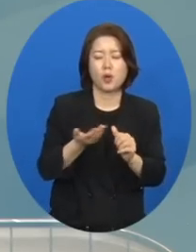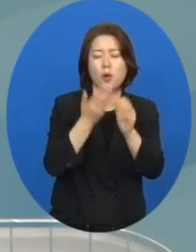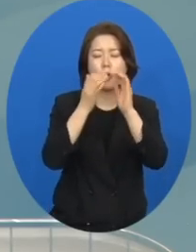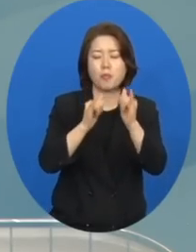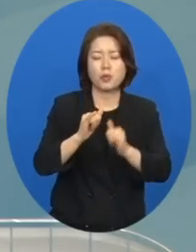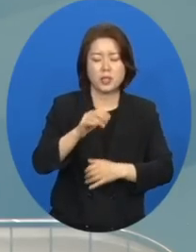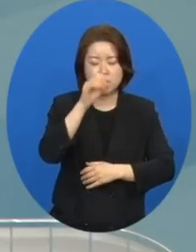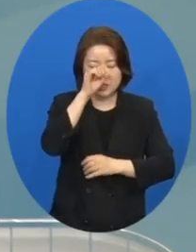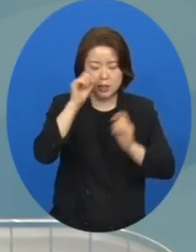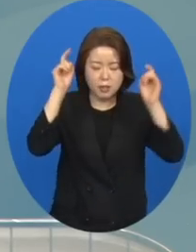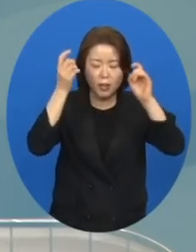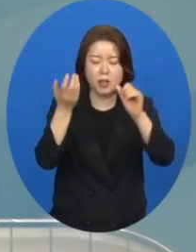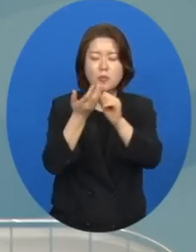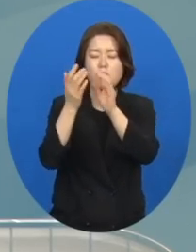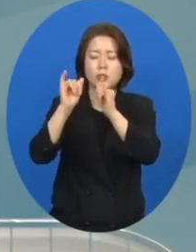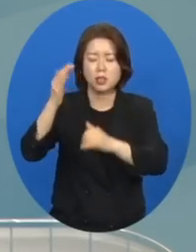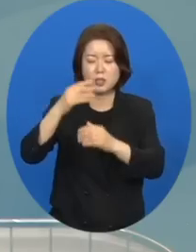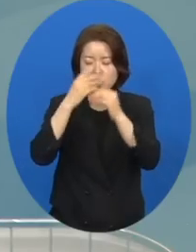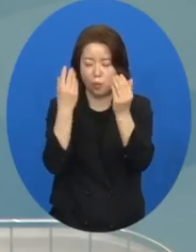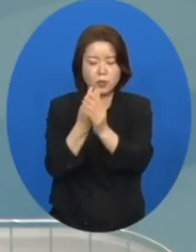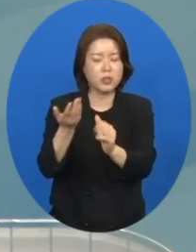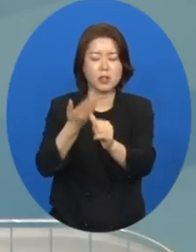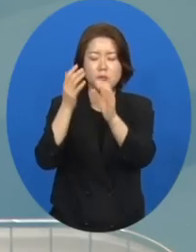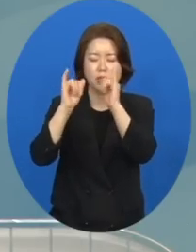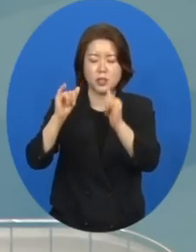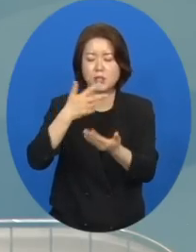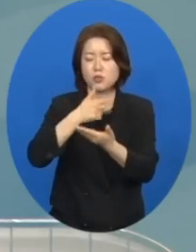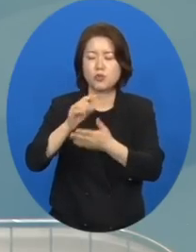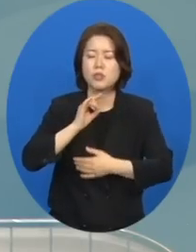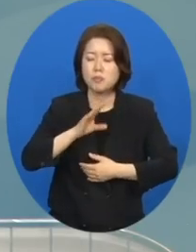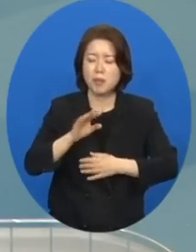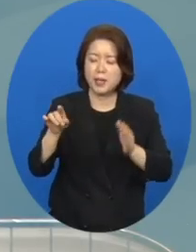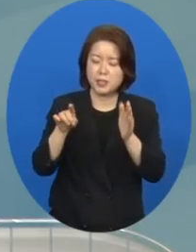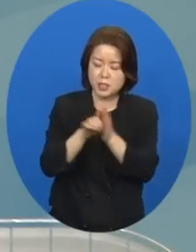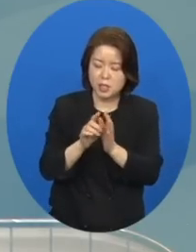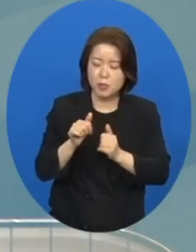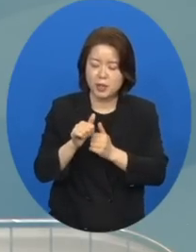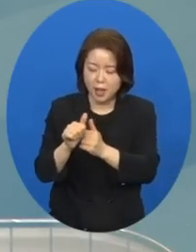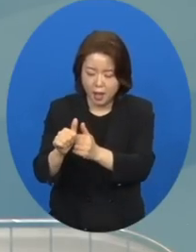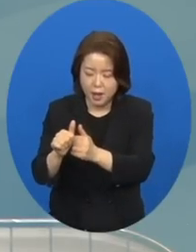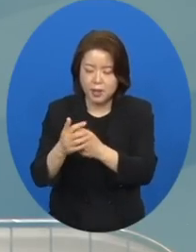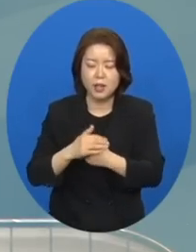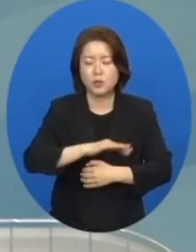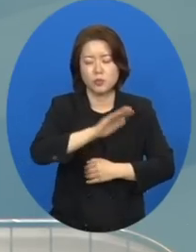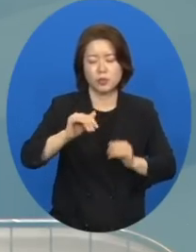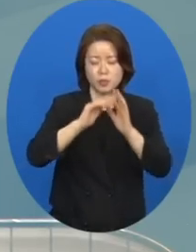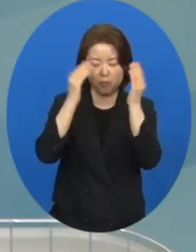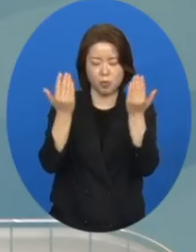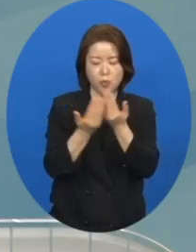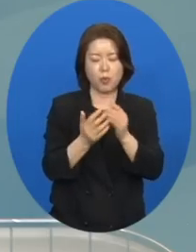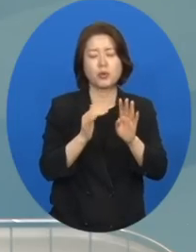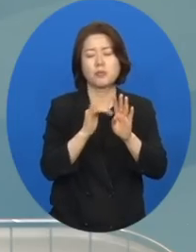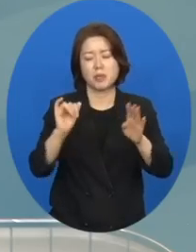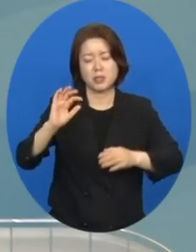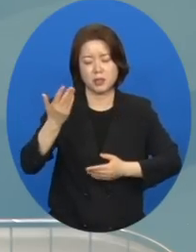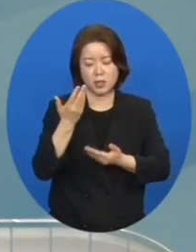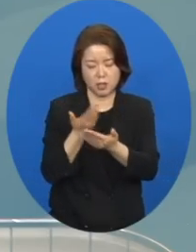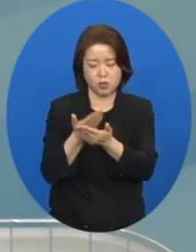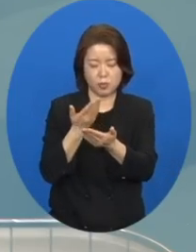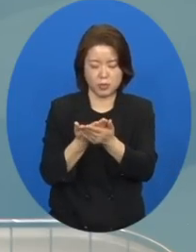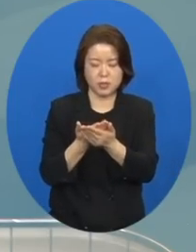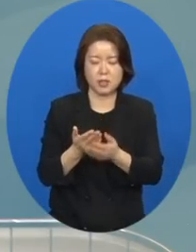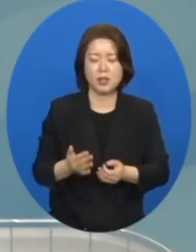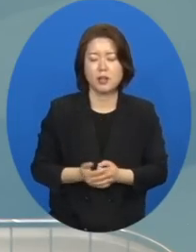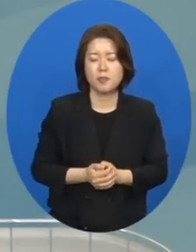선한목자 됐으며 온전한 목소리에 신 주님만을 신뢰하며 따라가는 우리 모든 백성들 되게 하여 출시